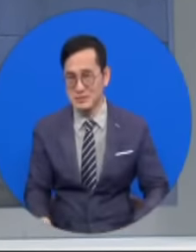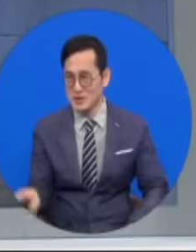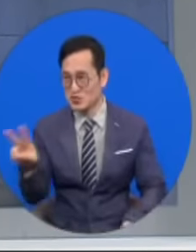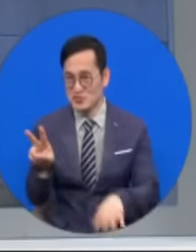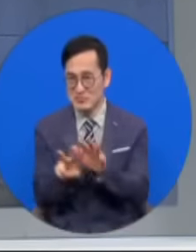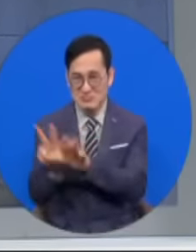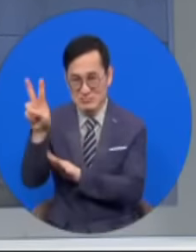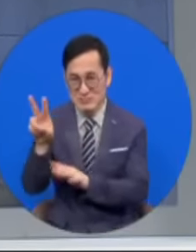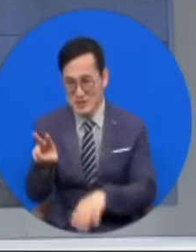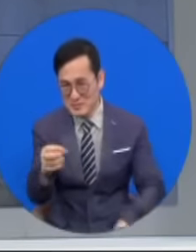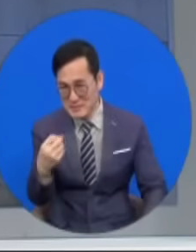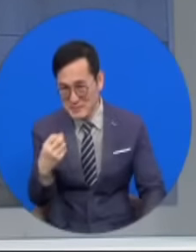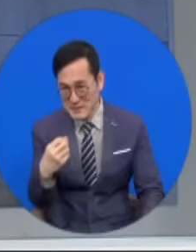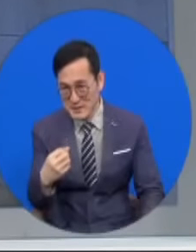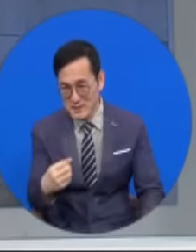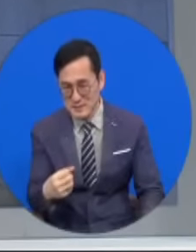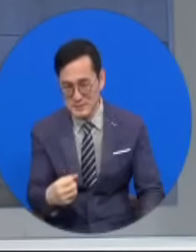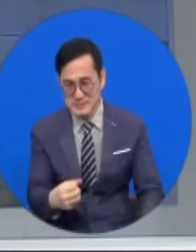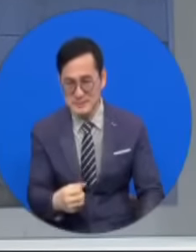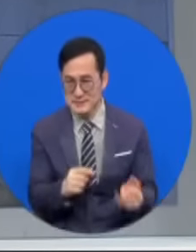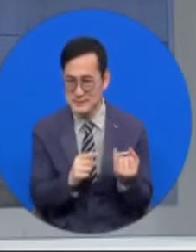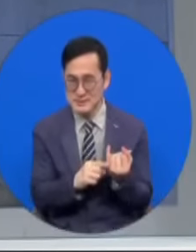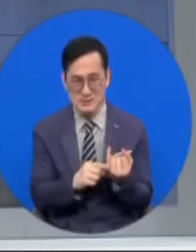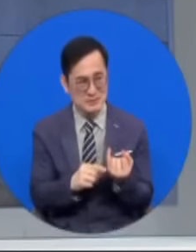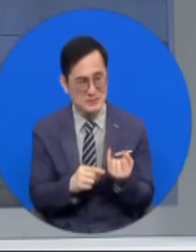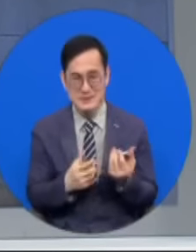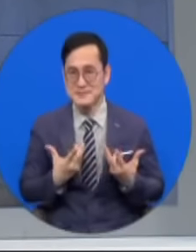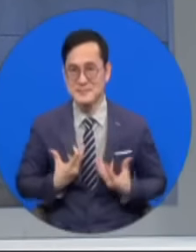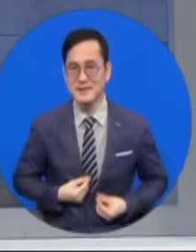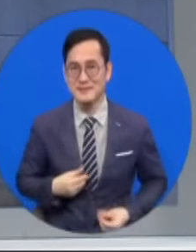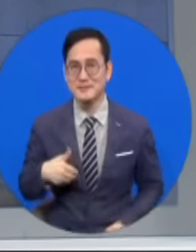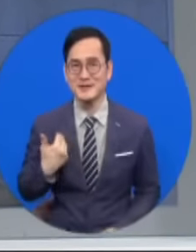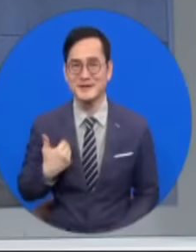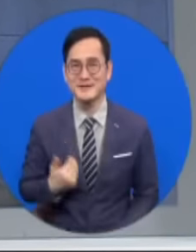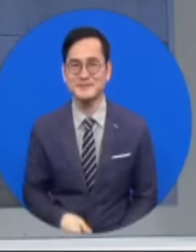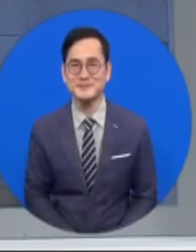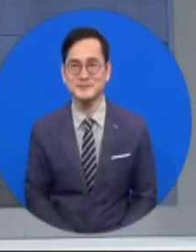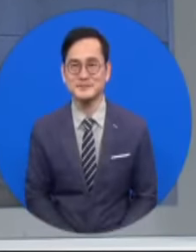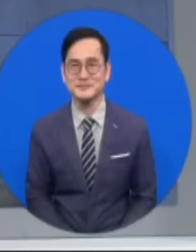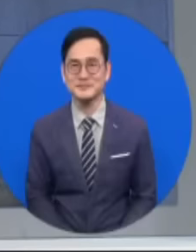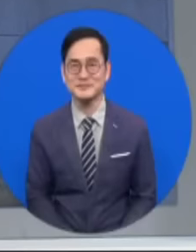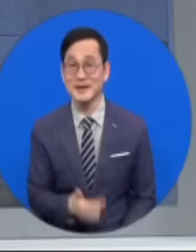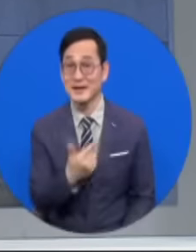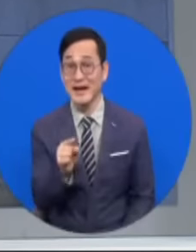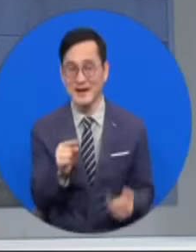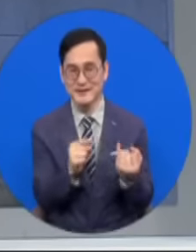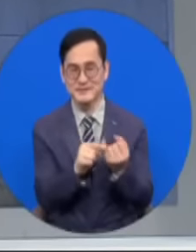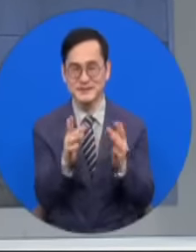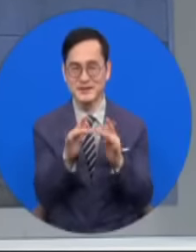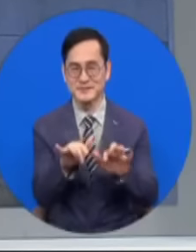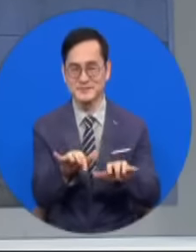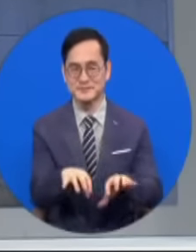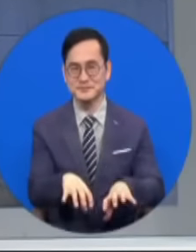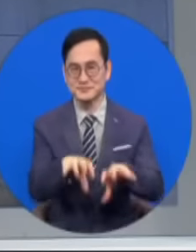대해서 나영 후보 입장에서 좀 서운할 수도 있을 것 같아요 자 그러자 나경 후보도 글을 올렸습니다